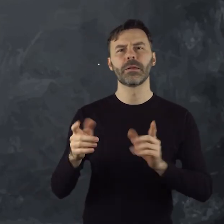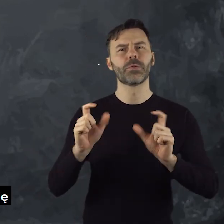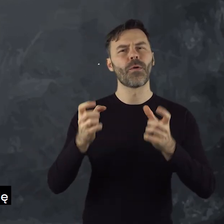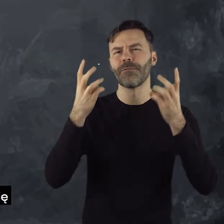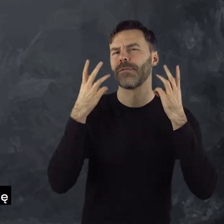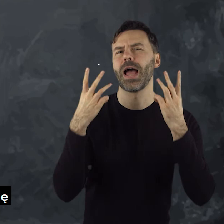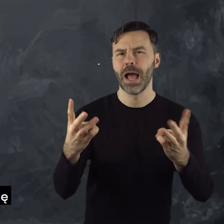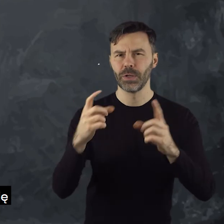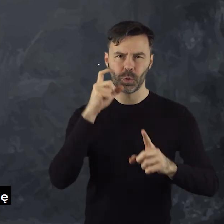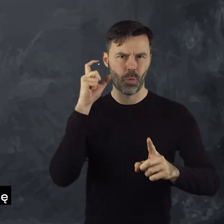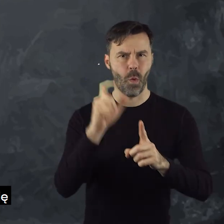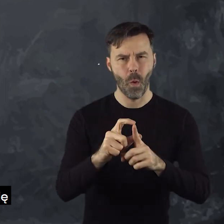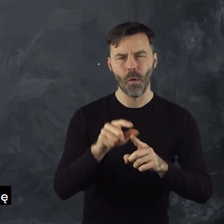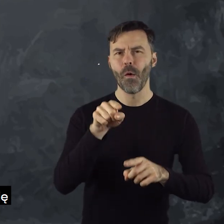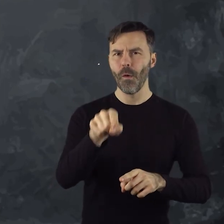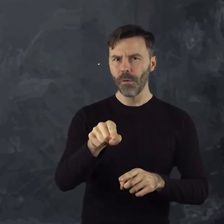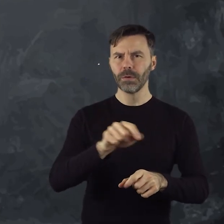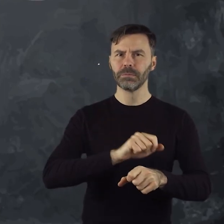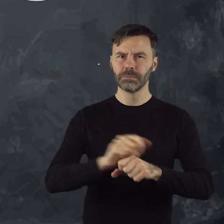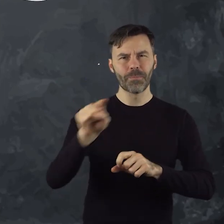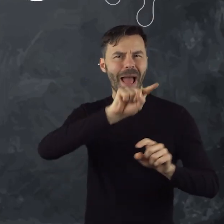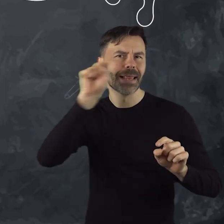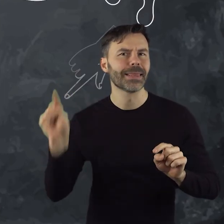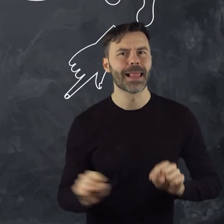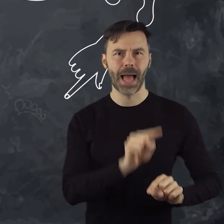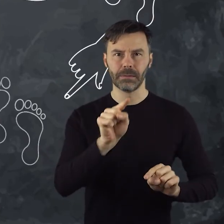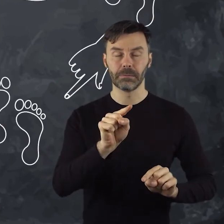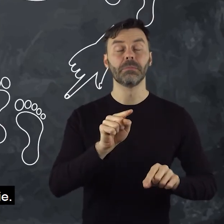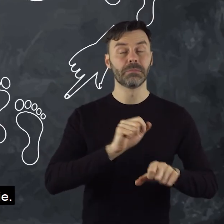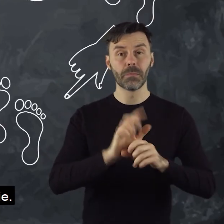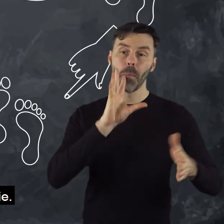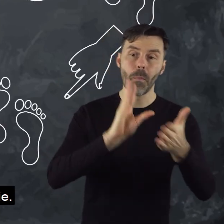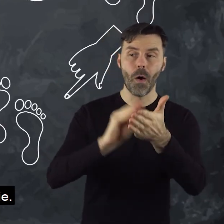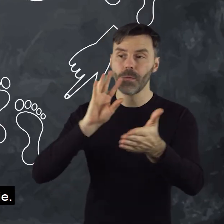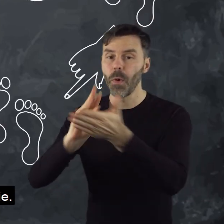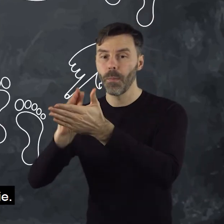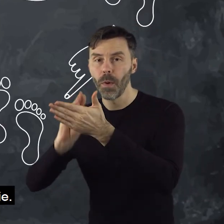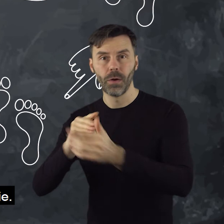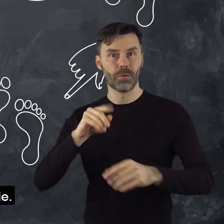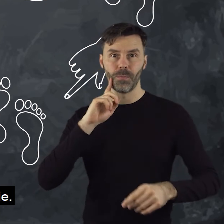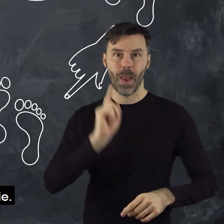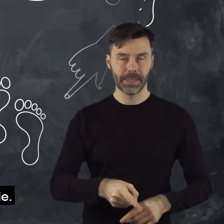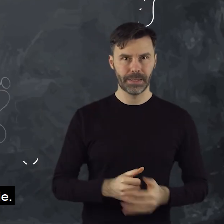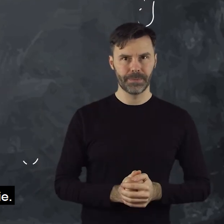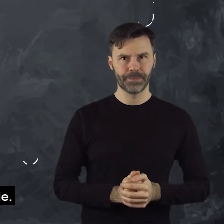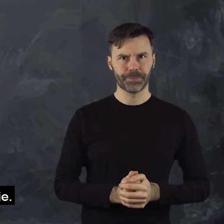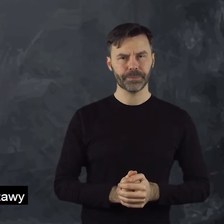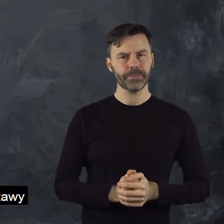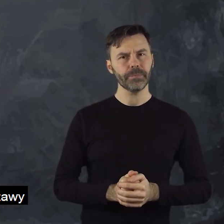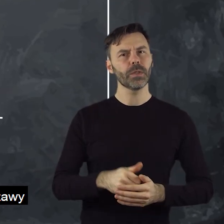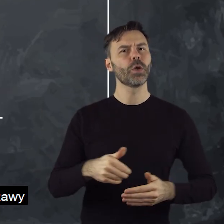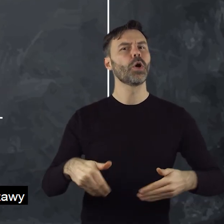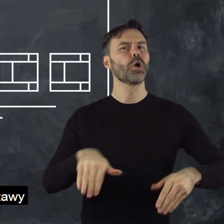liniowy. Kolejnym pojęciem, które przyda nam się w kodowaniu unplugged, jest pętla, a więc wielokrotnie powtórzone